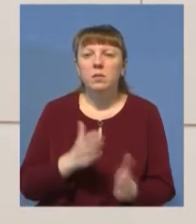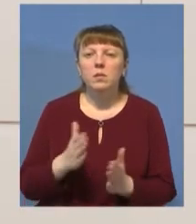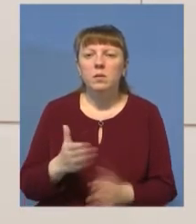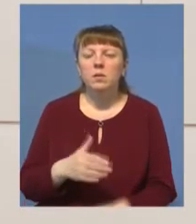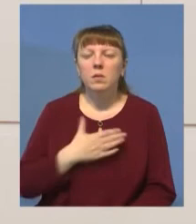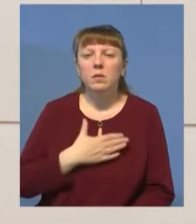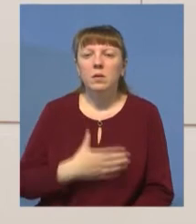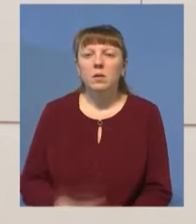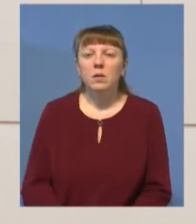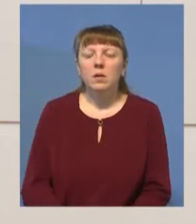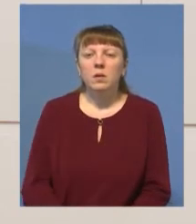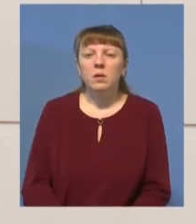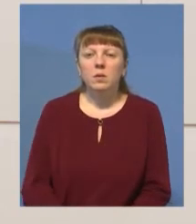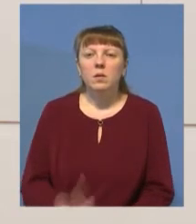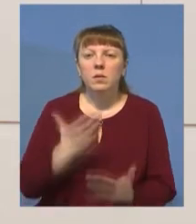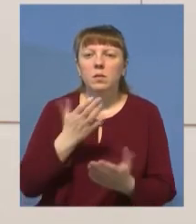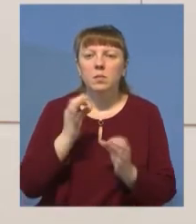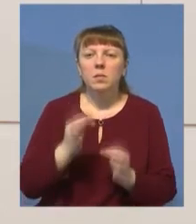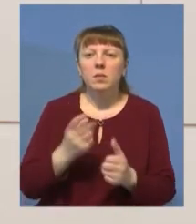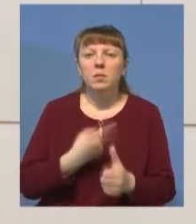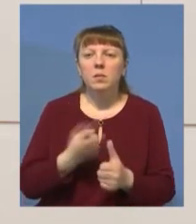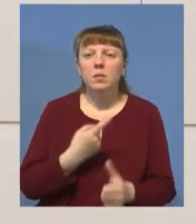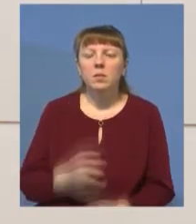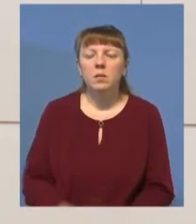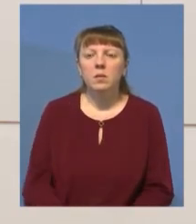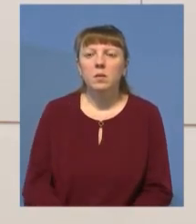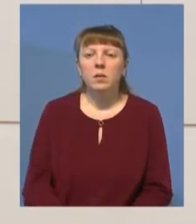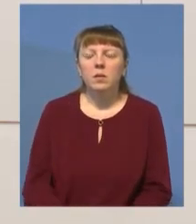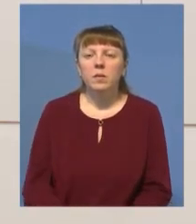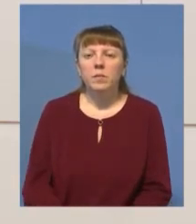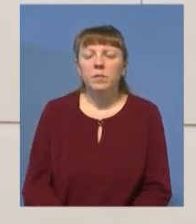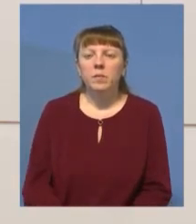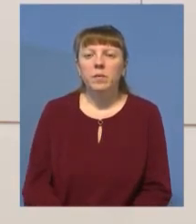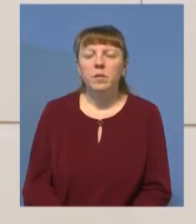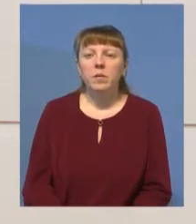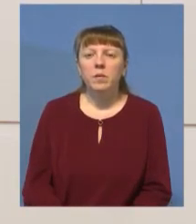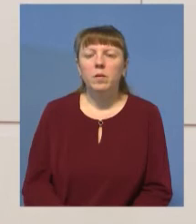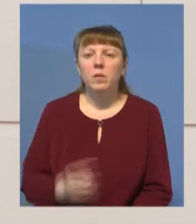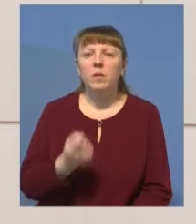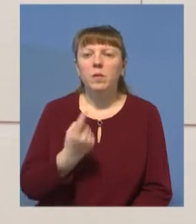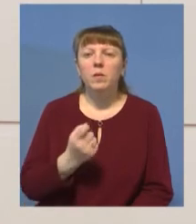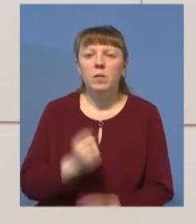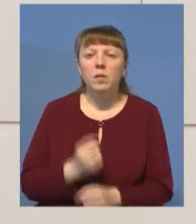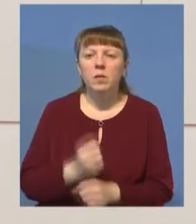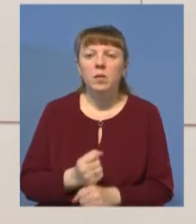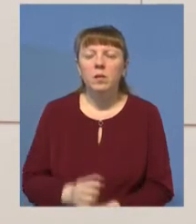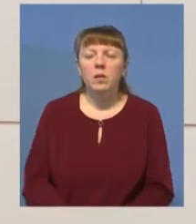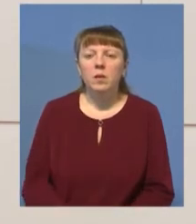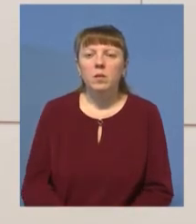нас читать название товара, его комплектующие, из чего оно сделано,